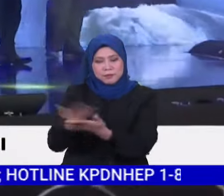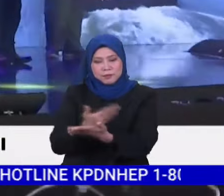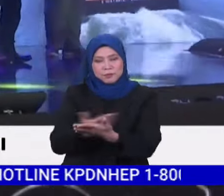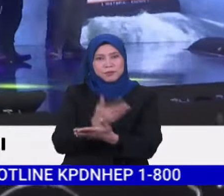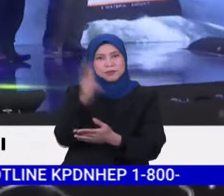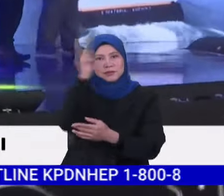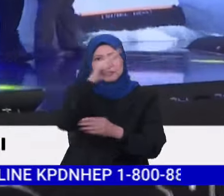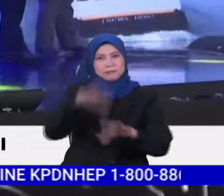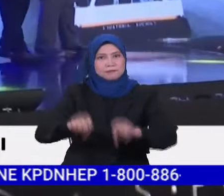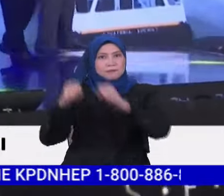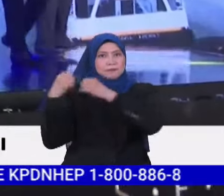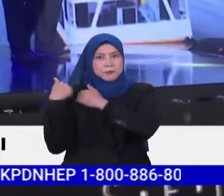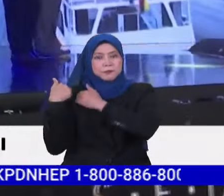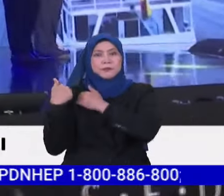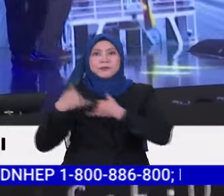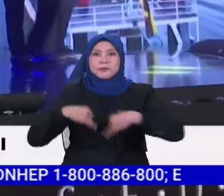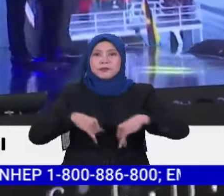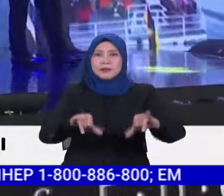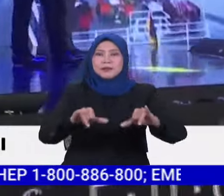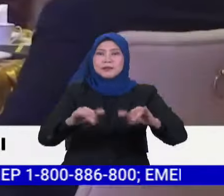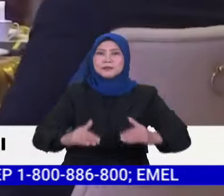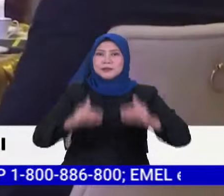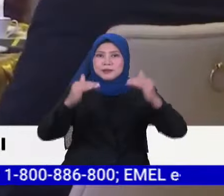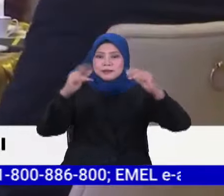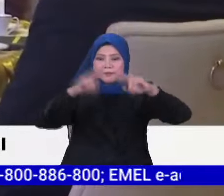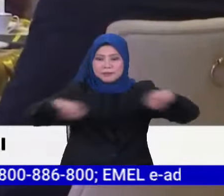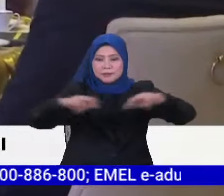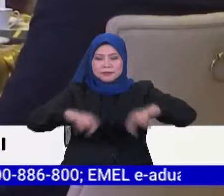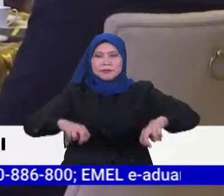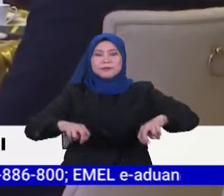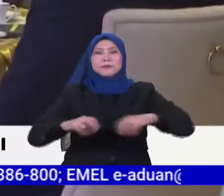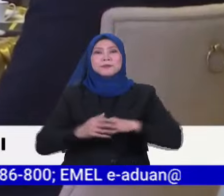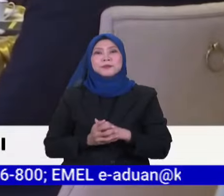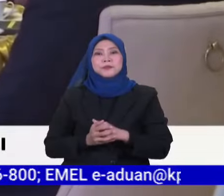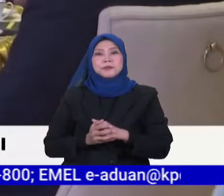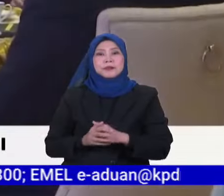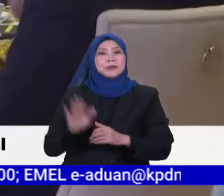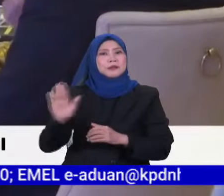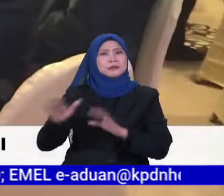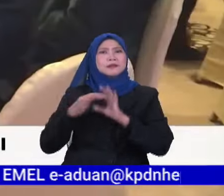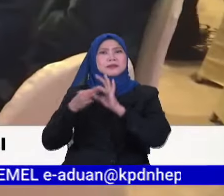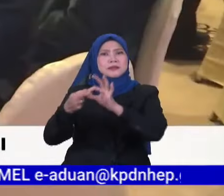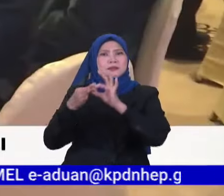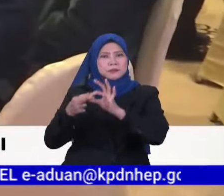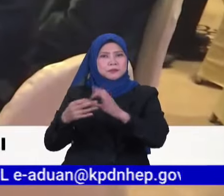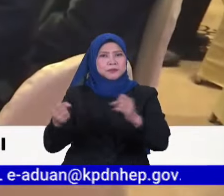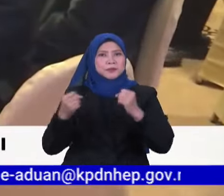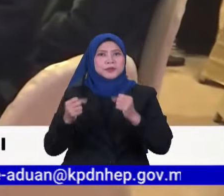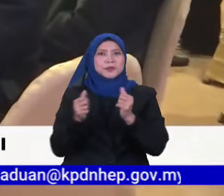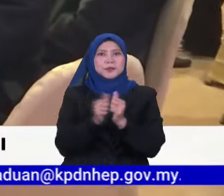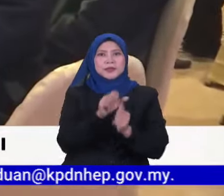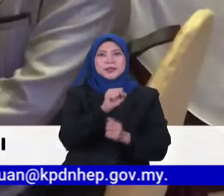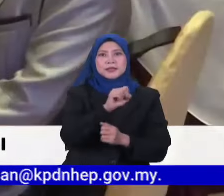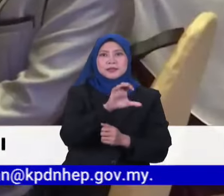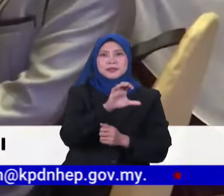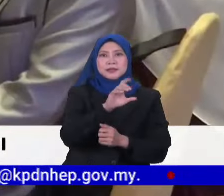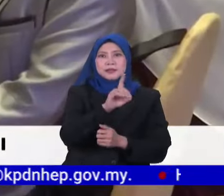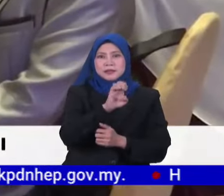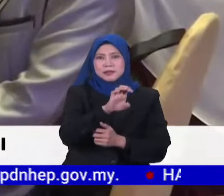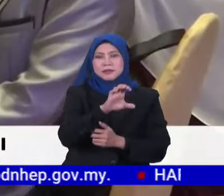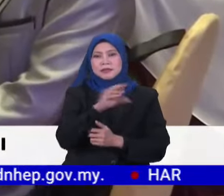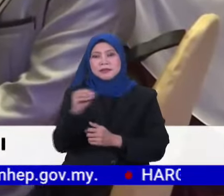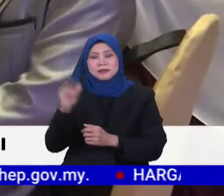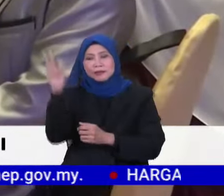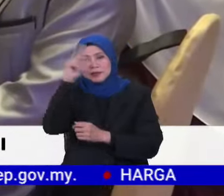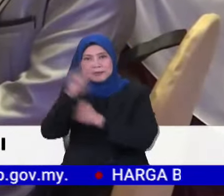kerajaan Negeri ketika ini dan masih dalam peringkat kajian tambahnya ini kerjasama kokoh antara STDC dan kerajaan